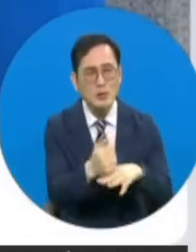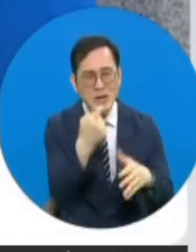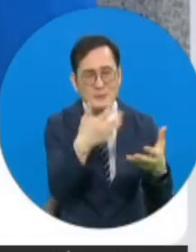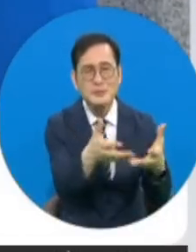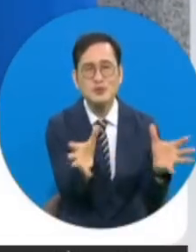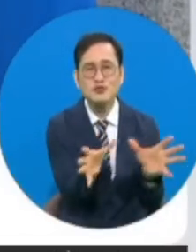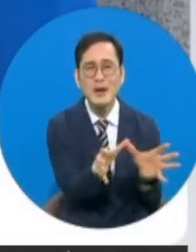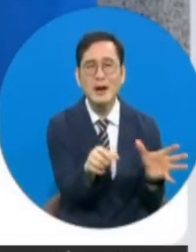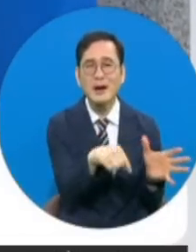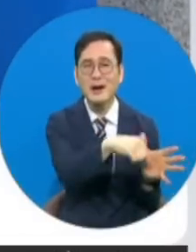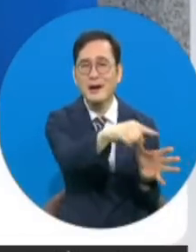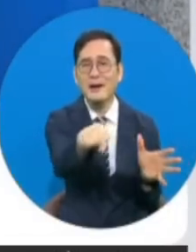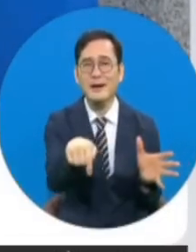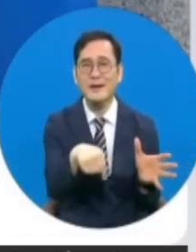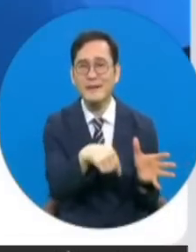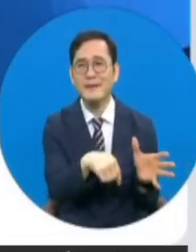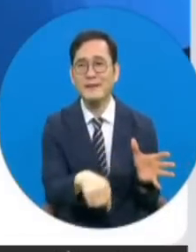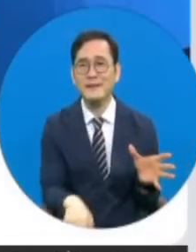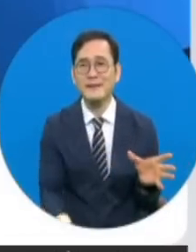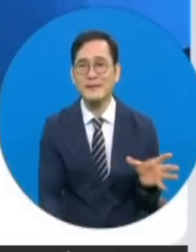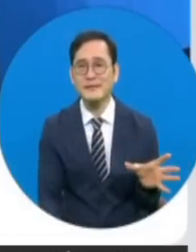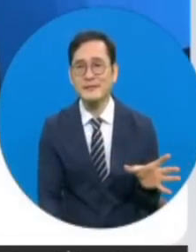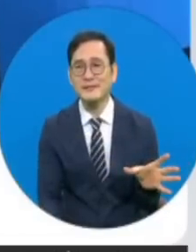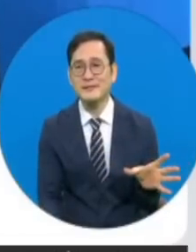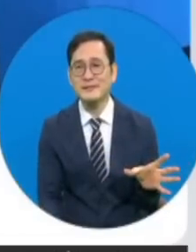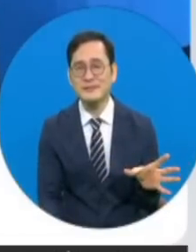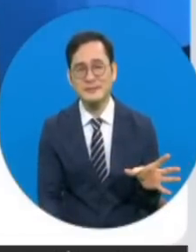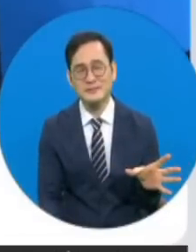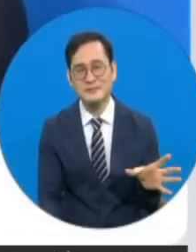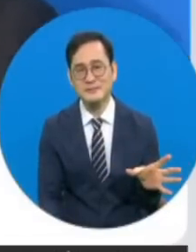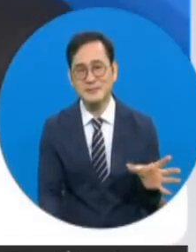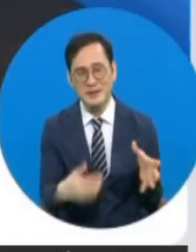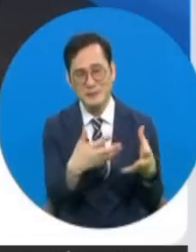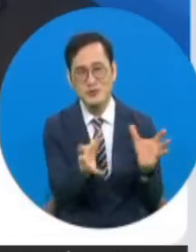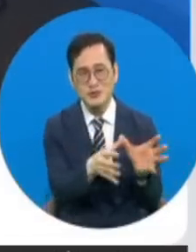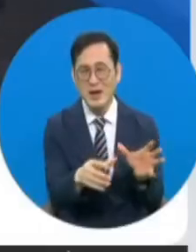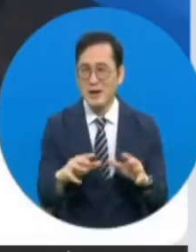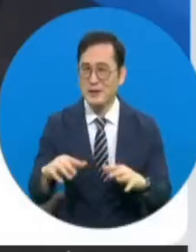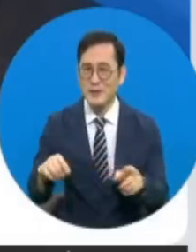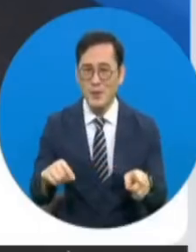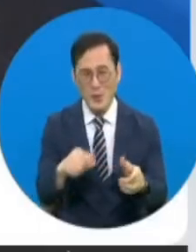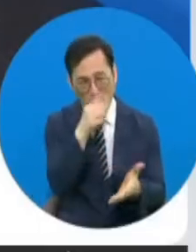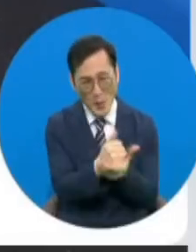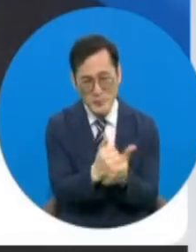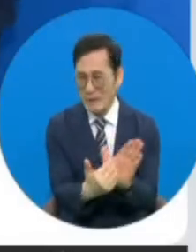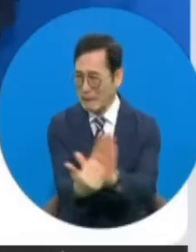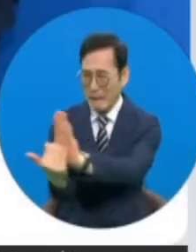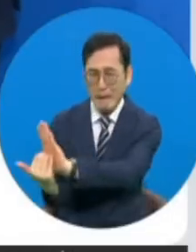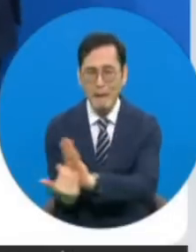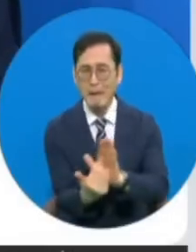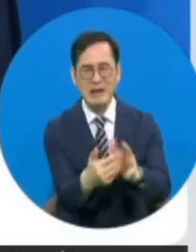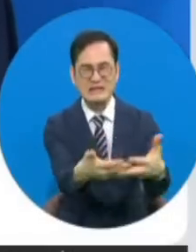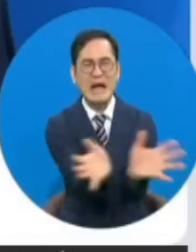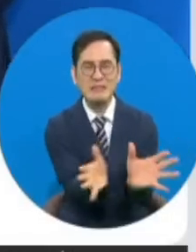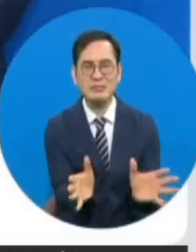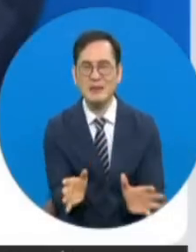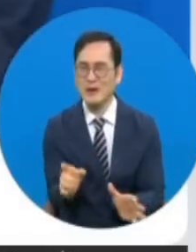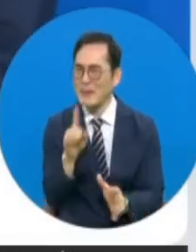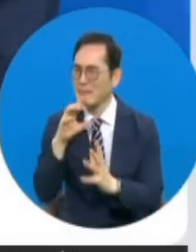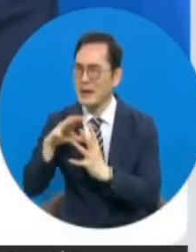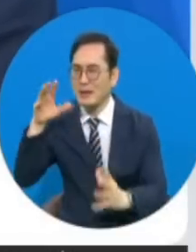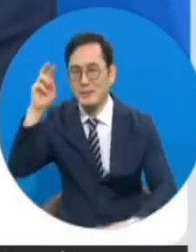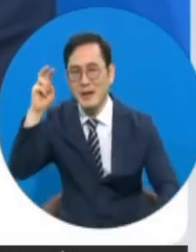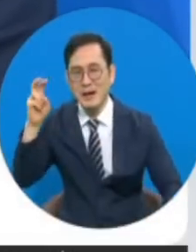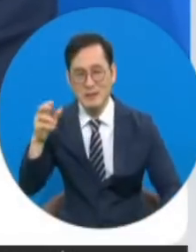의원은 민주당 행사까지 가서 춤추고 막 이런 일들이 있었다고 한바탕 논란까지 된 바가 있었는데 춤을 안 쳤다고 본인이 반박했습니다 술만 마셨다는